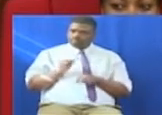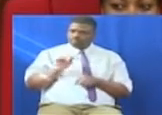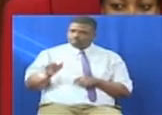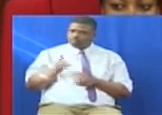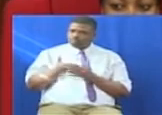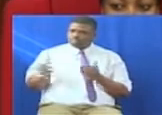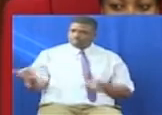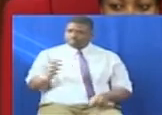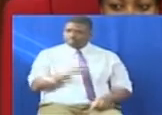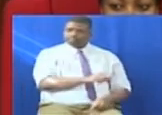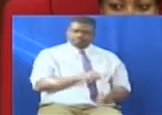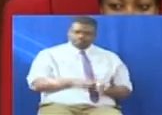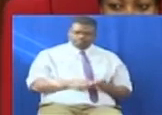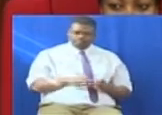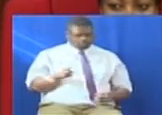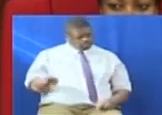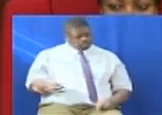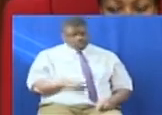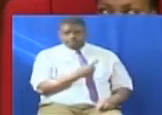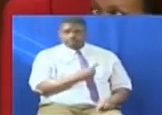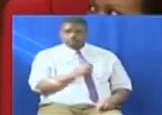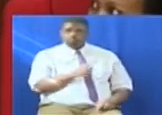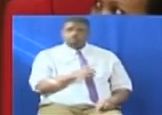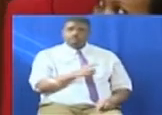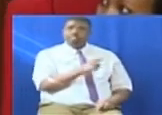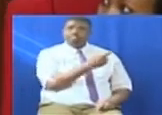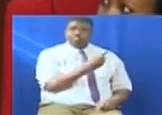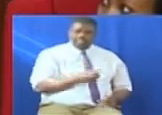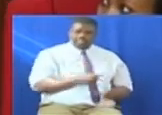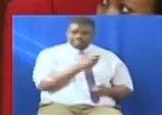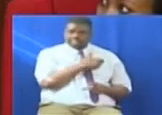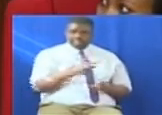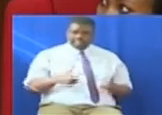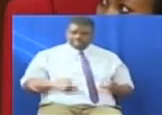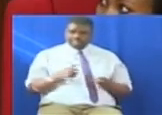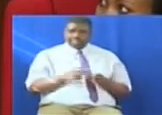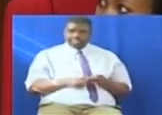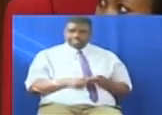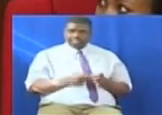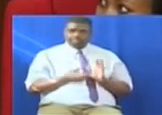huko nako wapeleka kuna nini? Rais Magufuli amedemonstrate hili.